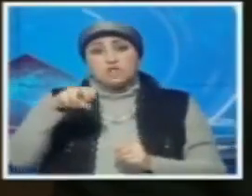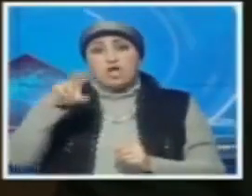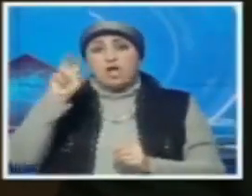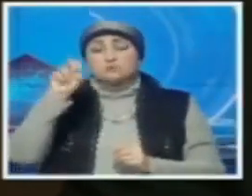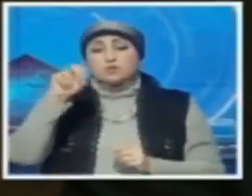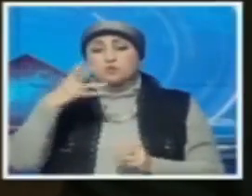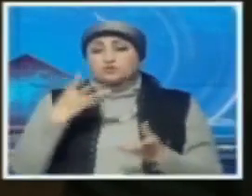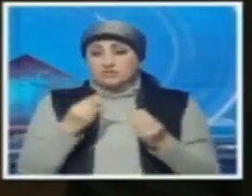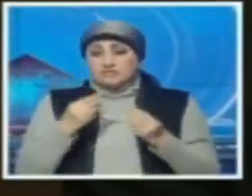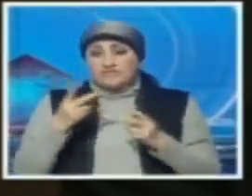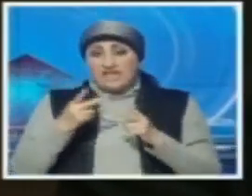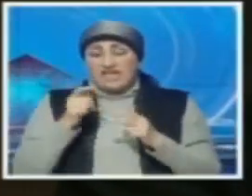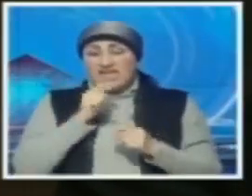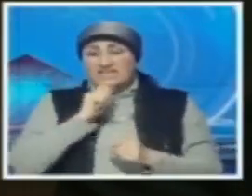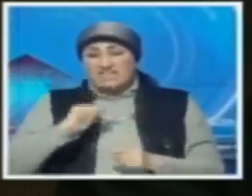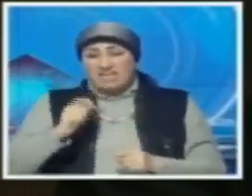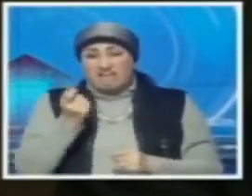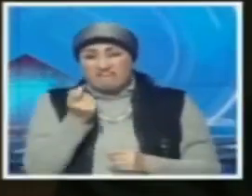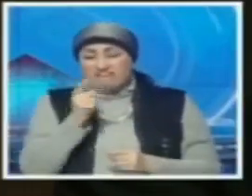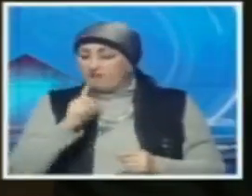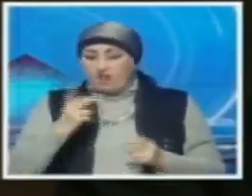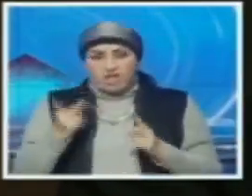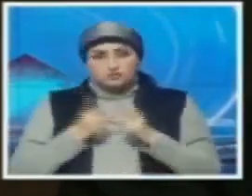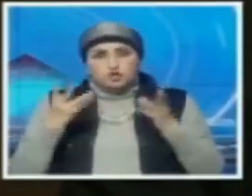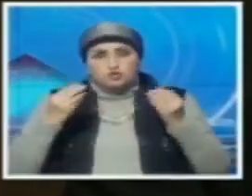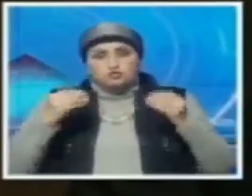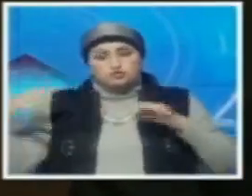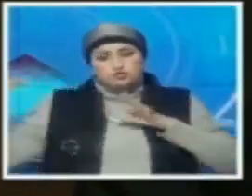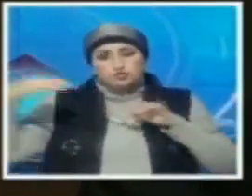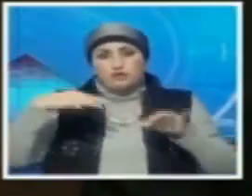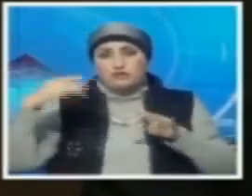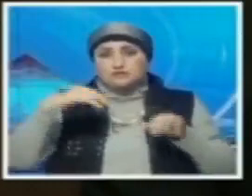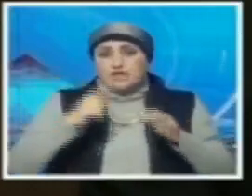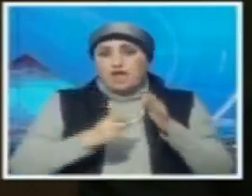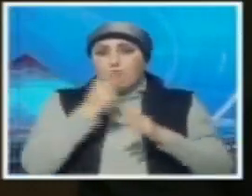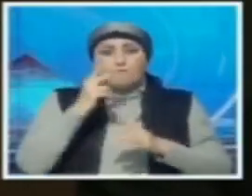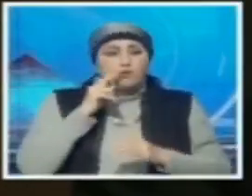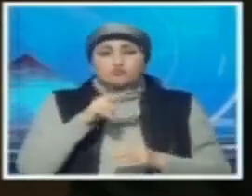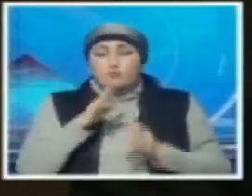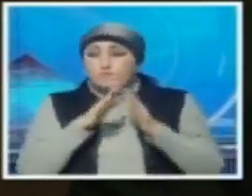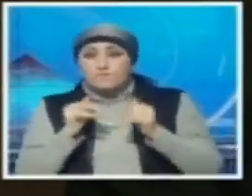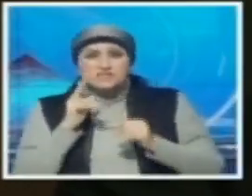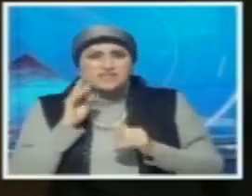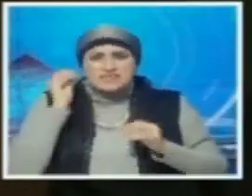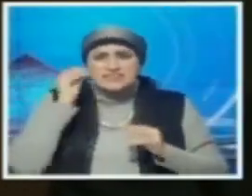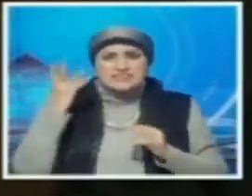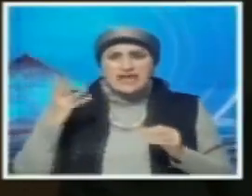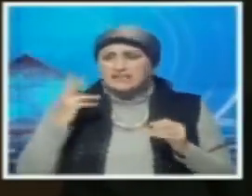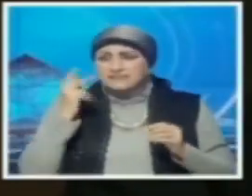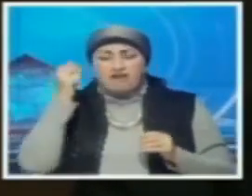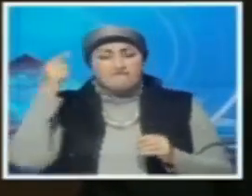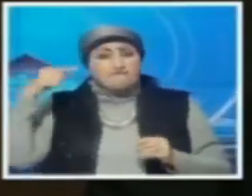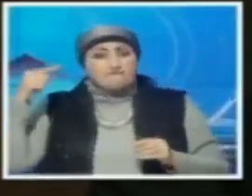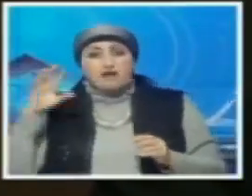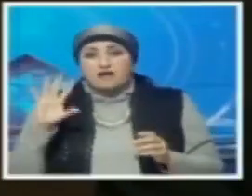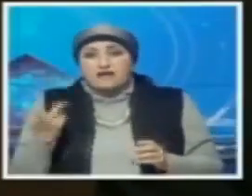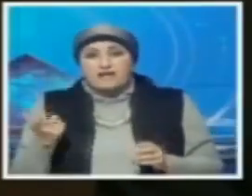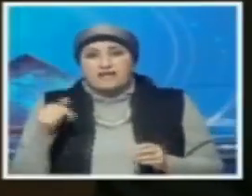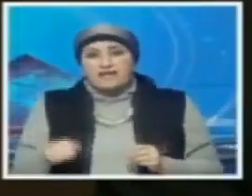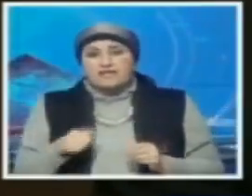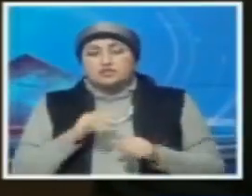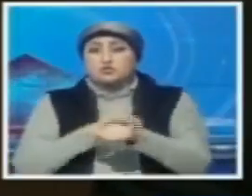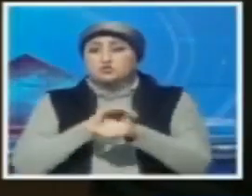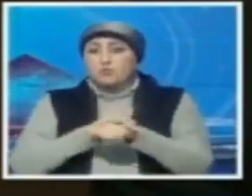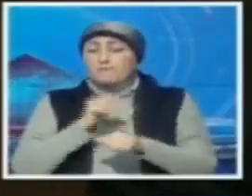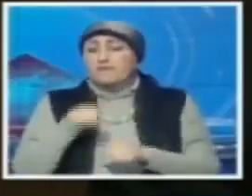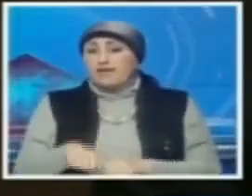بعضهم يأتي للقاهرة للمرة الأولى، عمر وزير مصر قبل كده بيجي بيشوف مصر، بيتعرف على مصر، على أفكار مصر، بيتعرف على زملائه من